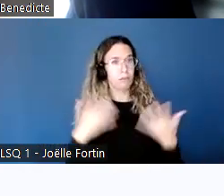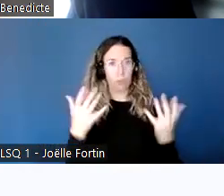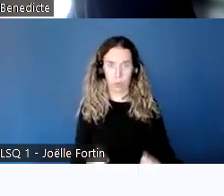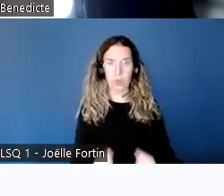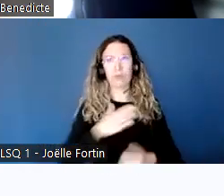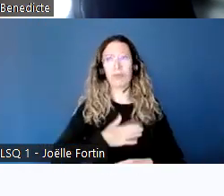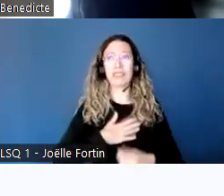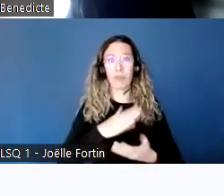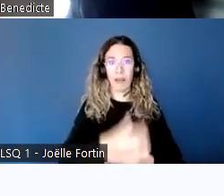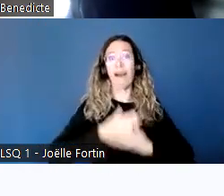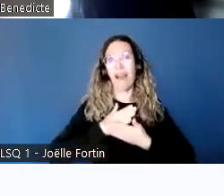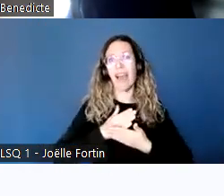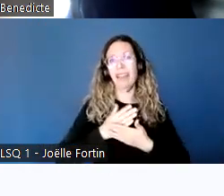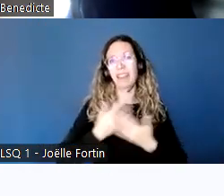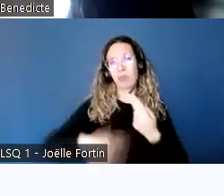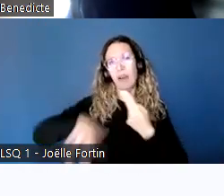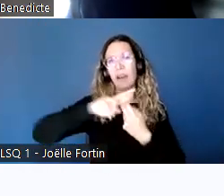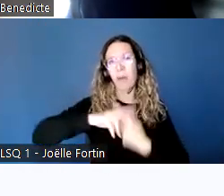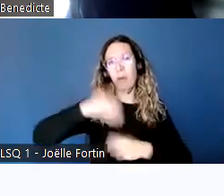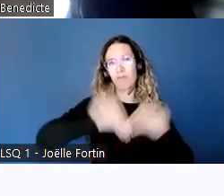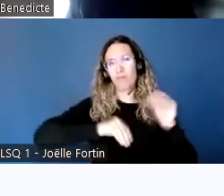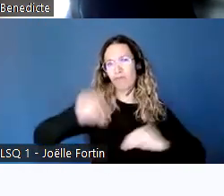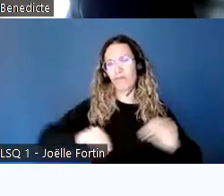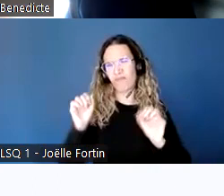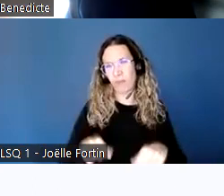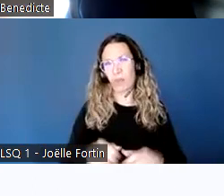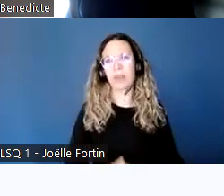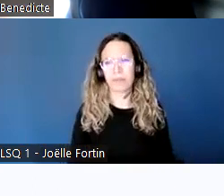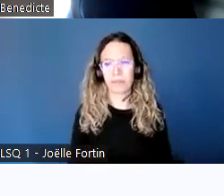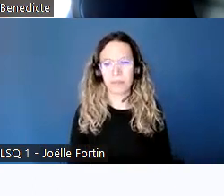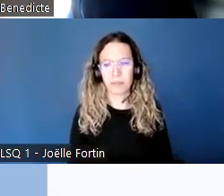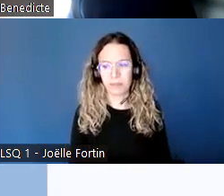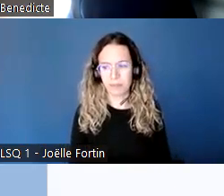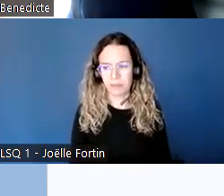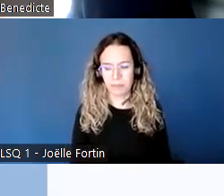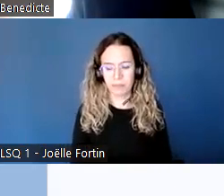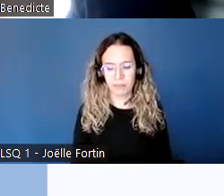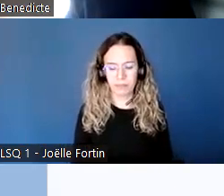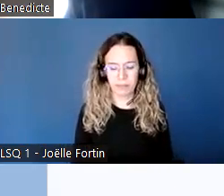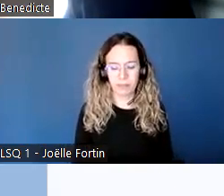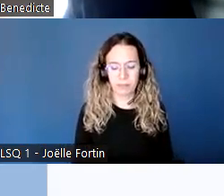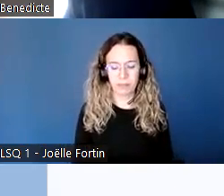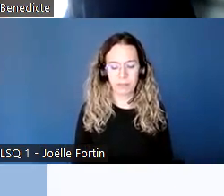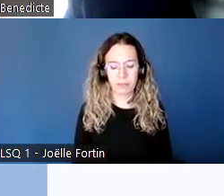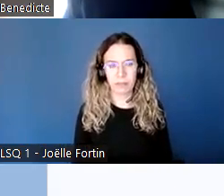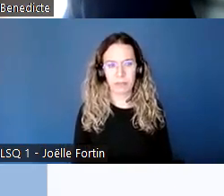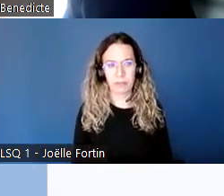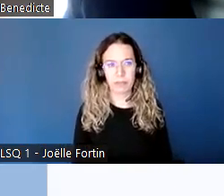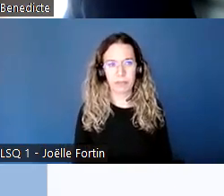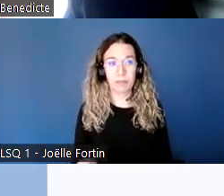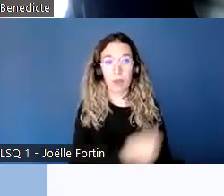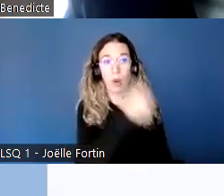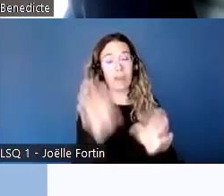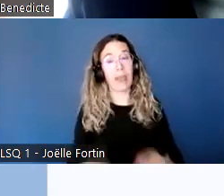y répondre, cela nous aide beaucoup à améliorer nos webinaires d'une fois sur l'autre. Et puis, un dernier rappel